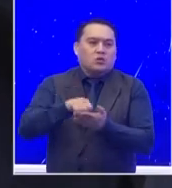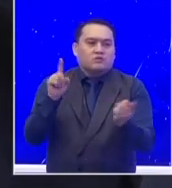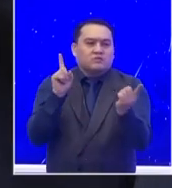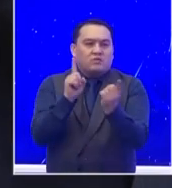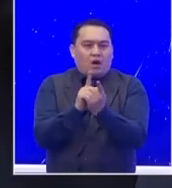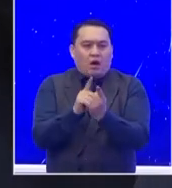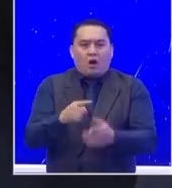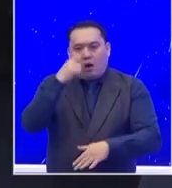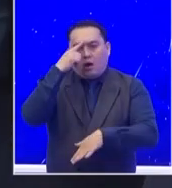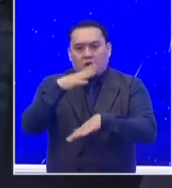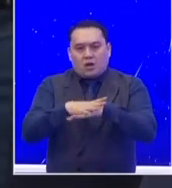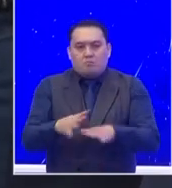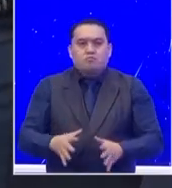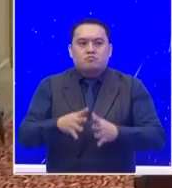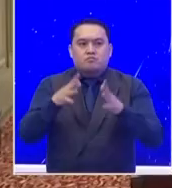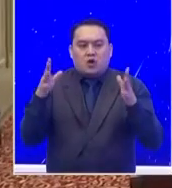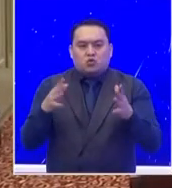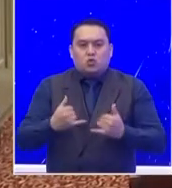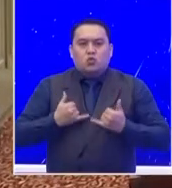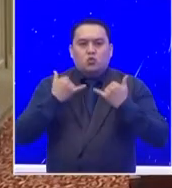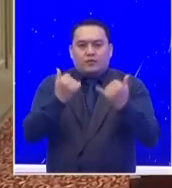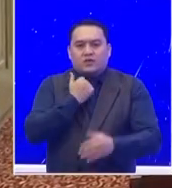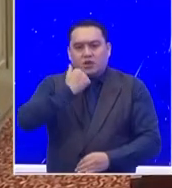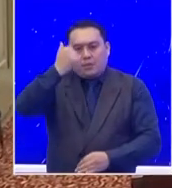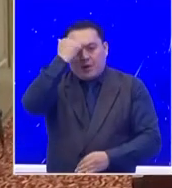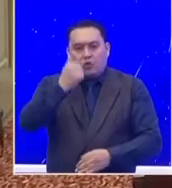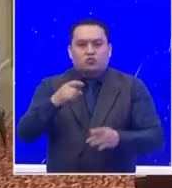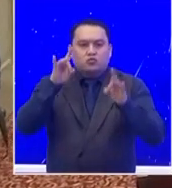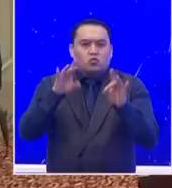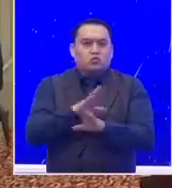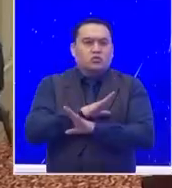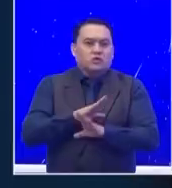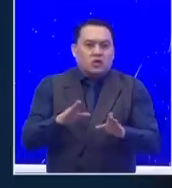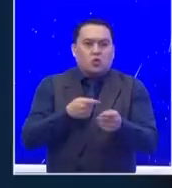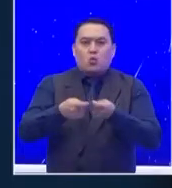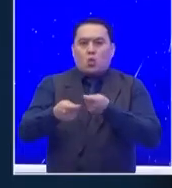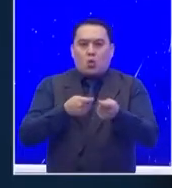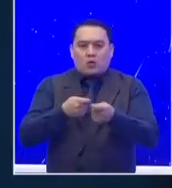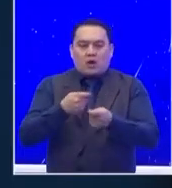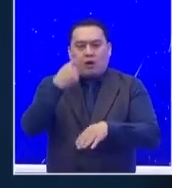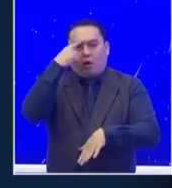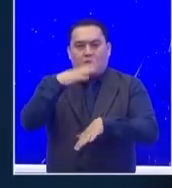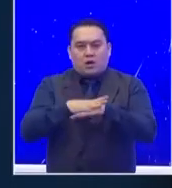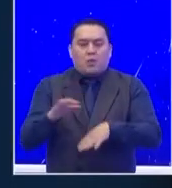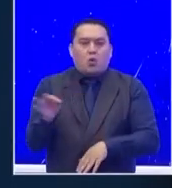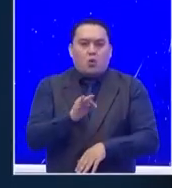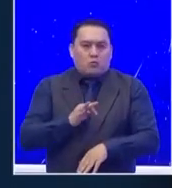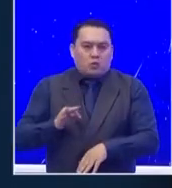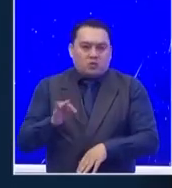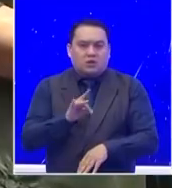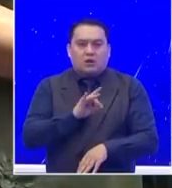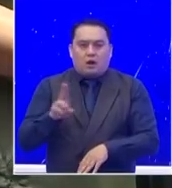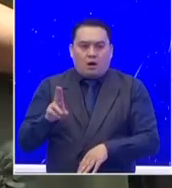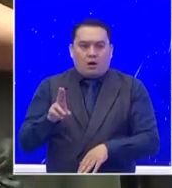встречи выразили акиму области большую признательность. По их словам, не случайно Амандык Баталов возглавляет рейтинг акимов всех областей